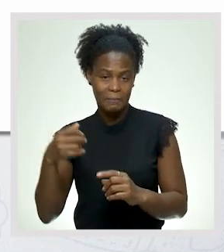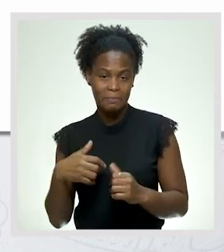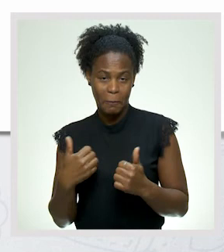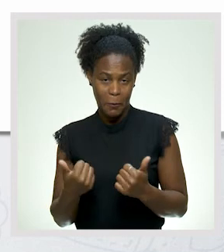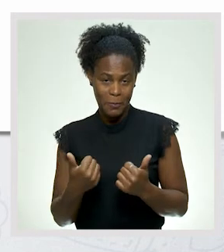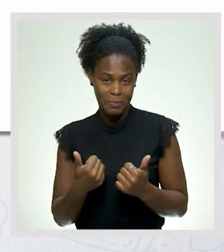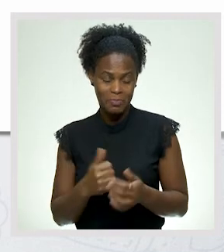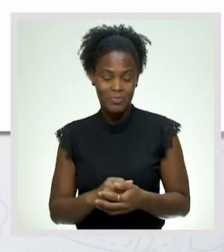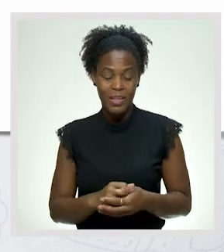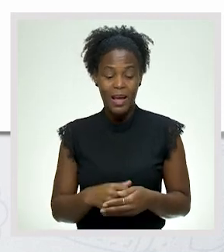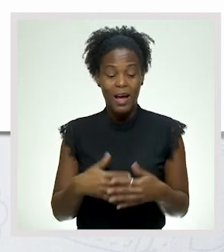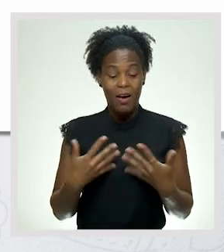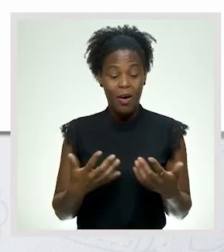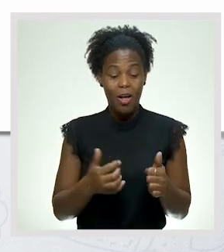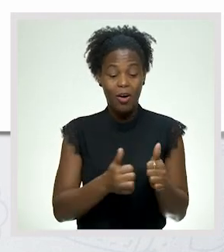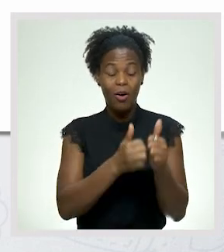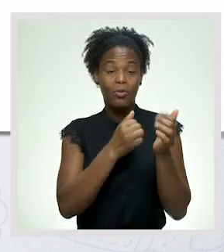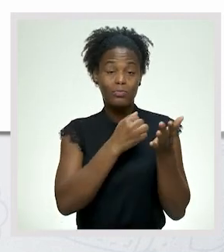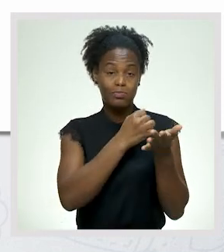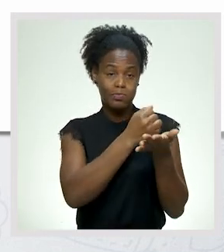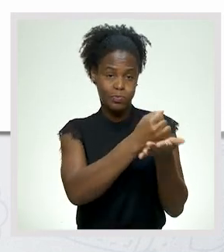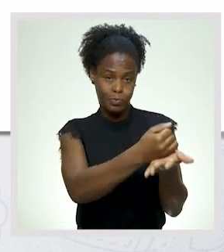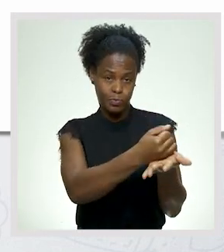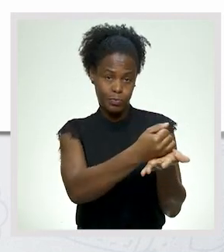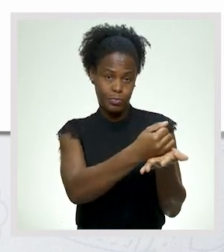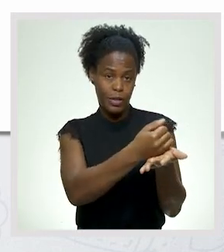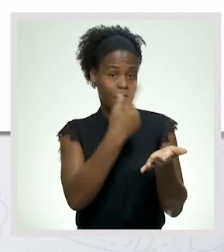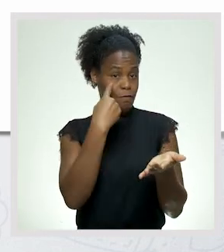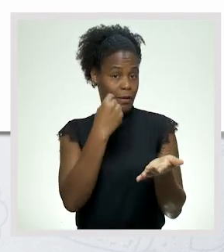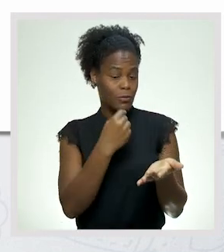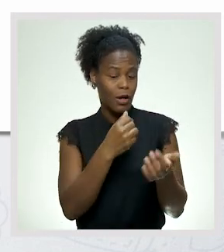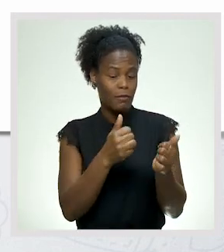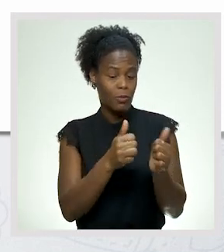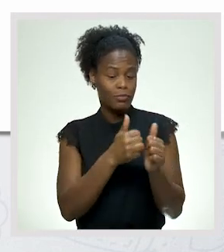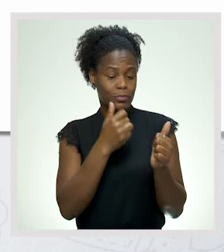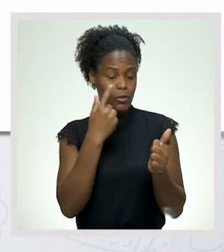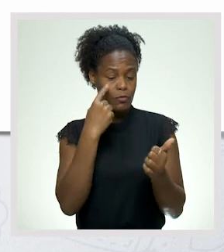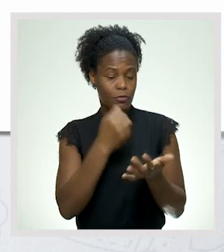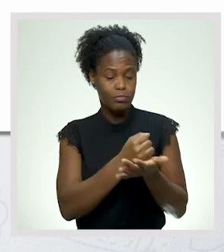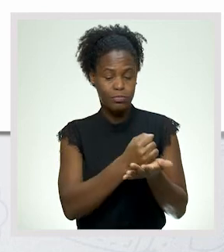Maintenant, avec auxiliaire, avec